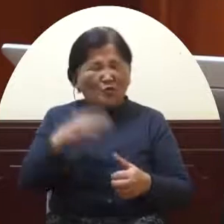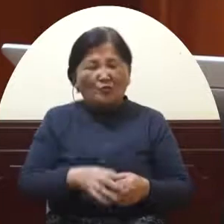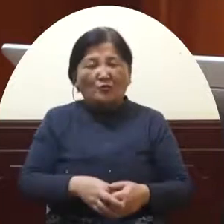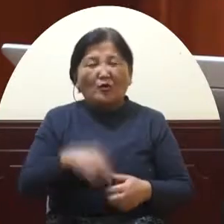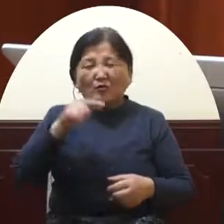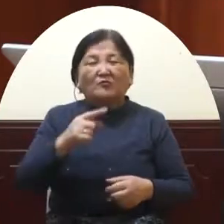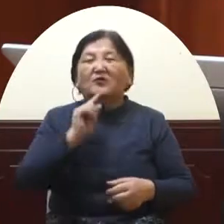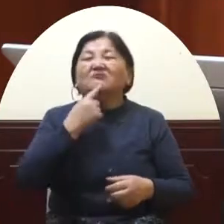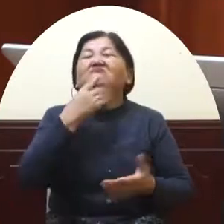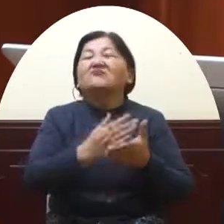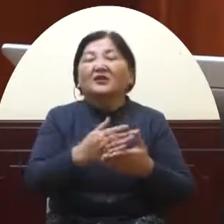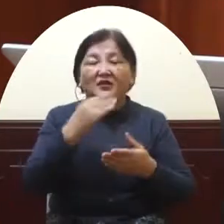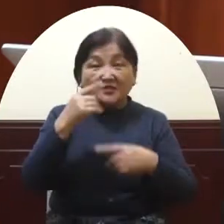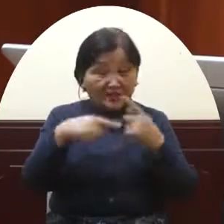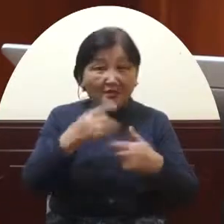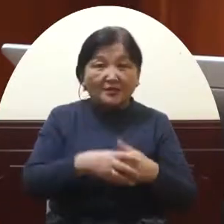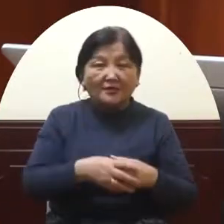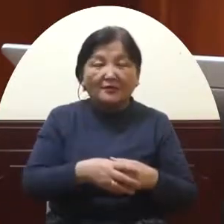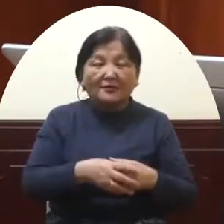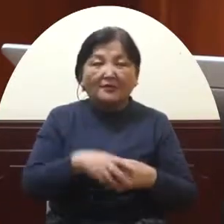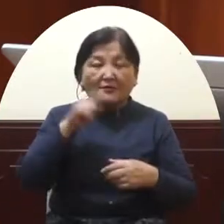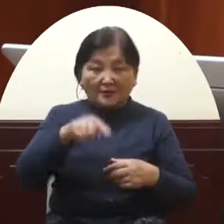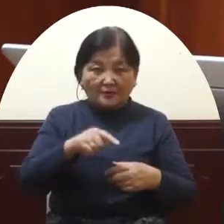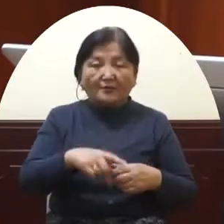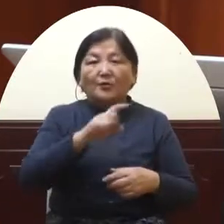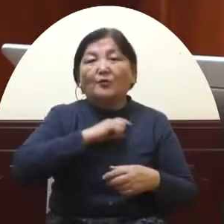хийдэг. Тэгэхээр би бол хувьдаа энэ